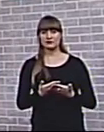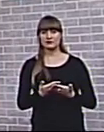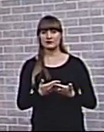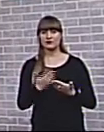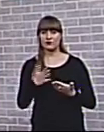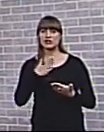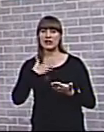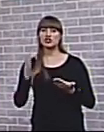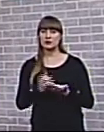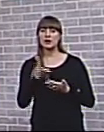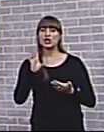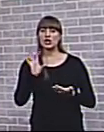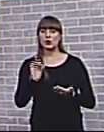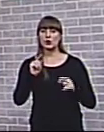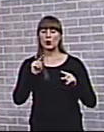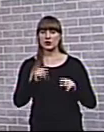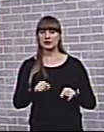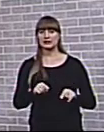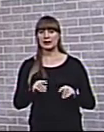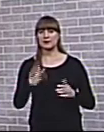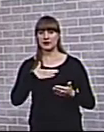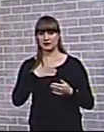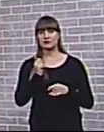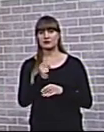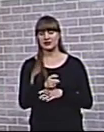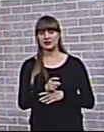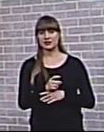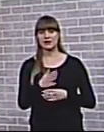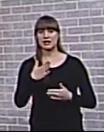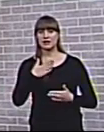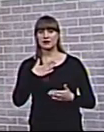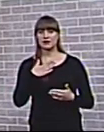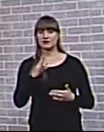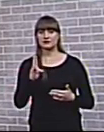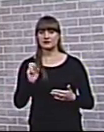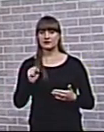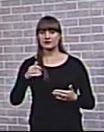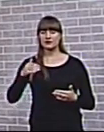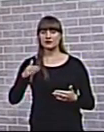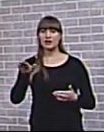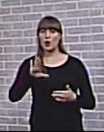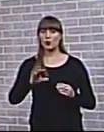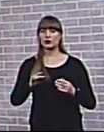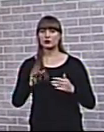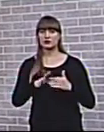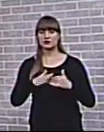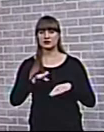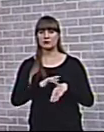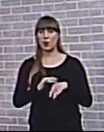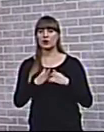вот нашей победой, но тем почетнее, так сказать, наша миссия. На гору с голыми руками выходим,